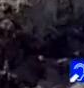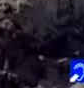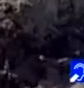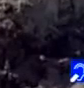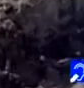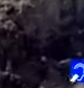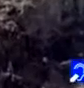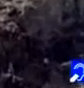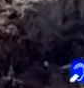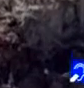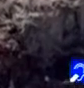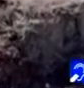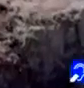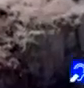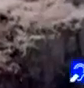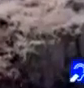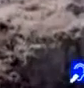Django, now you're